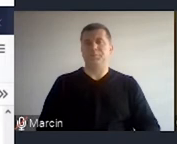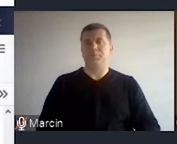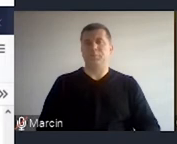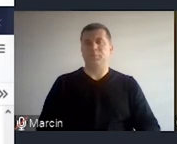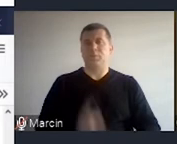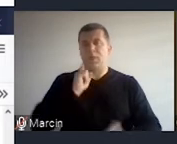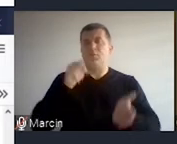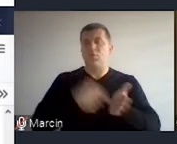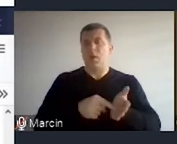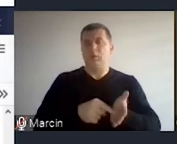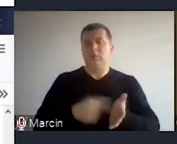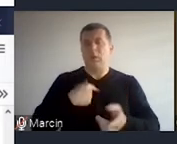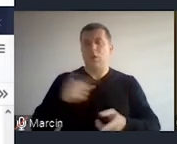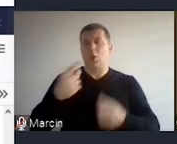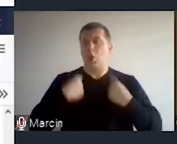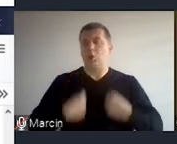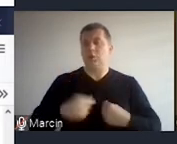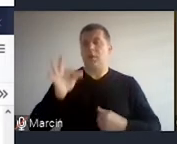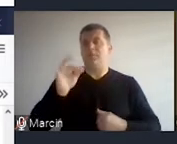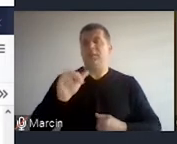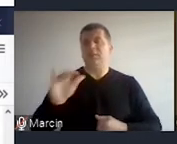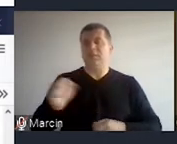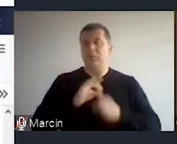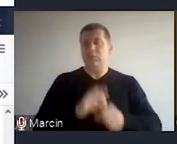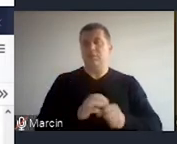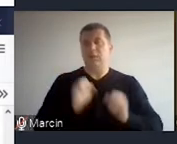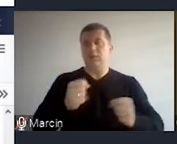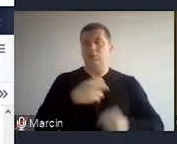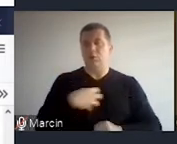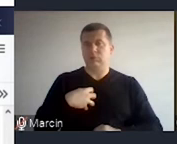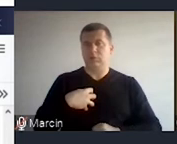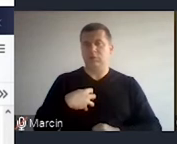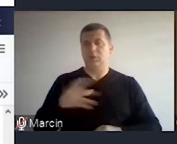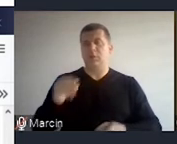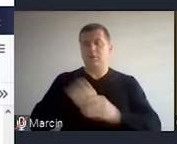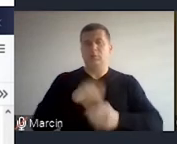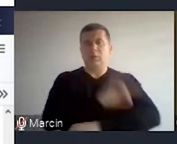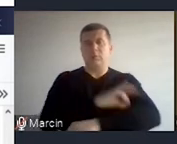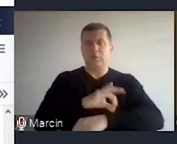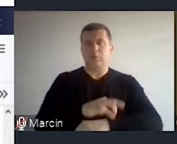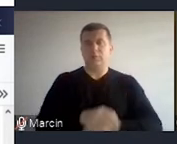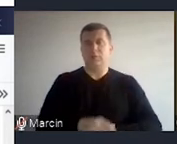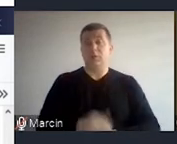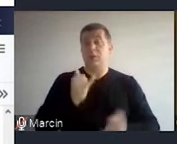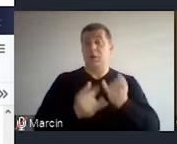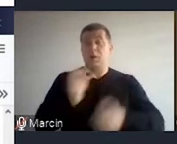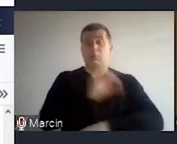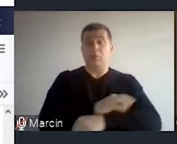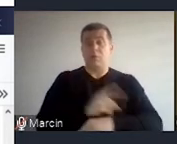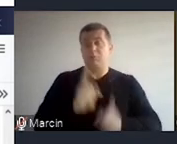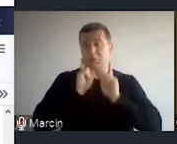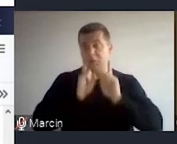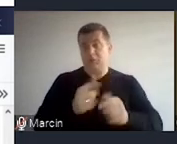i właśnie jako osoba fizyczna prowadząca działalność gospodarczą działając w projekcie. Gdyby był to projekt na